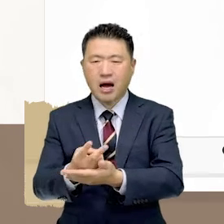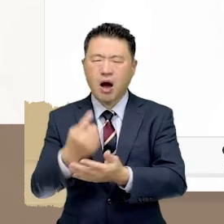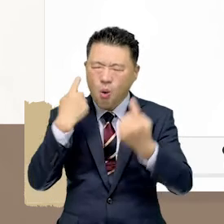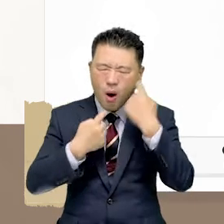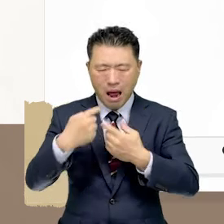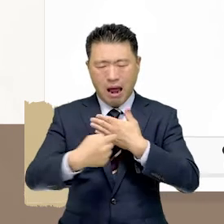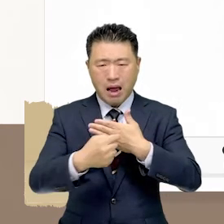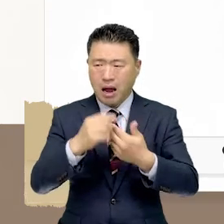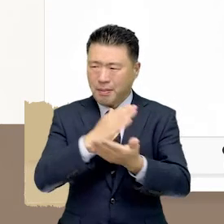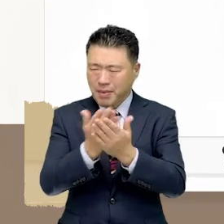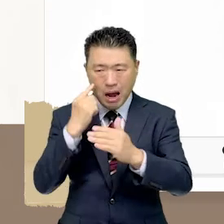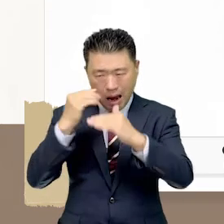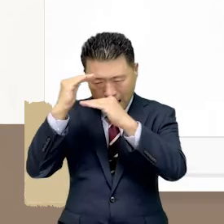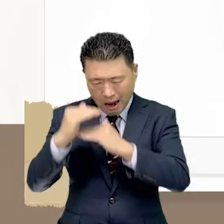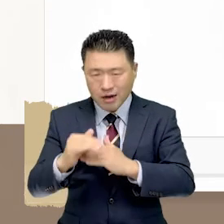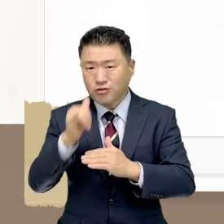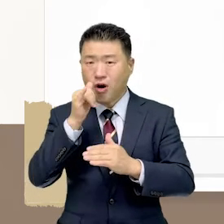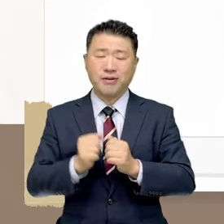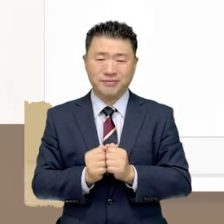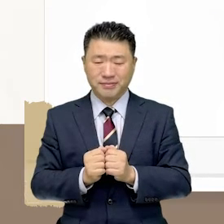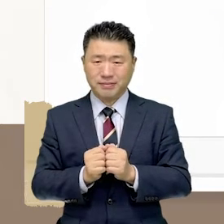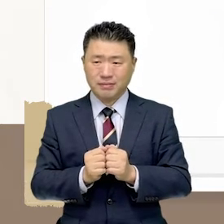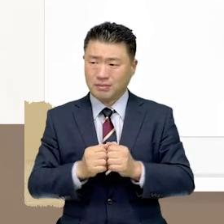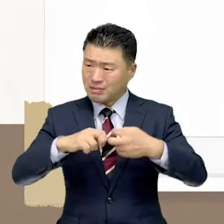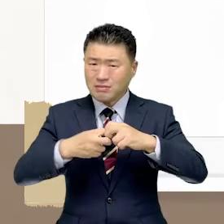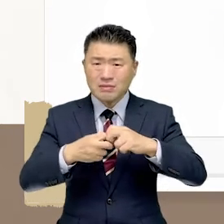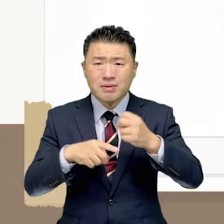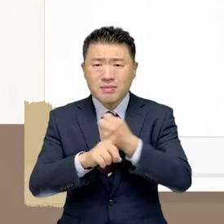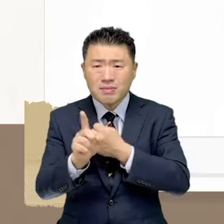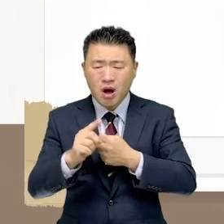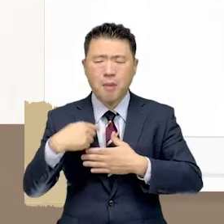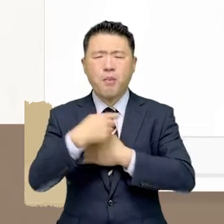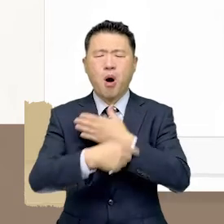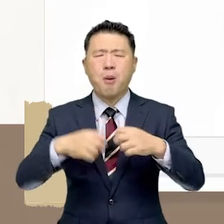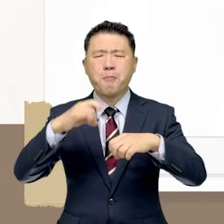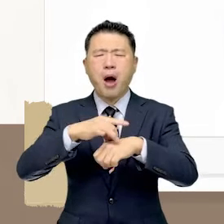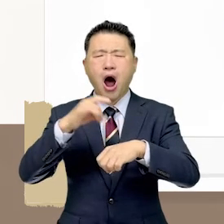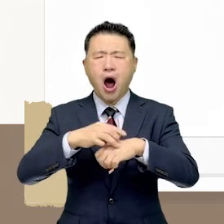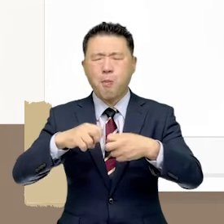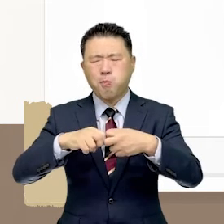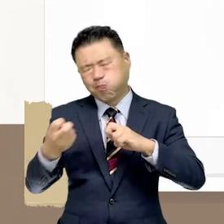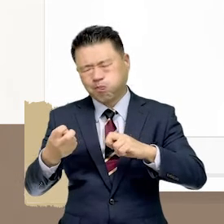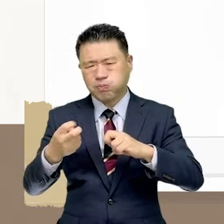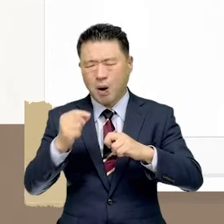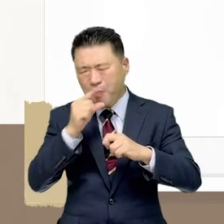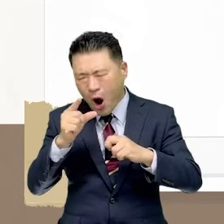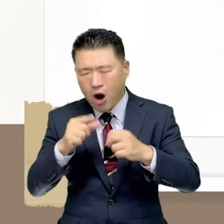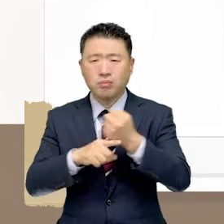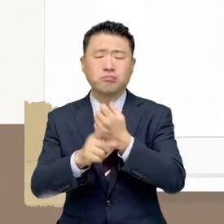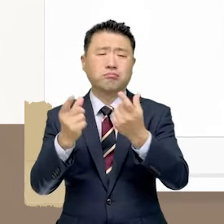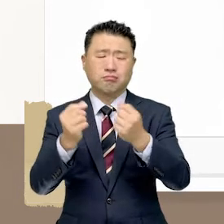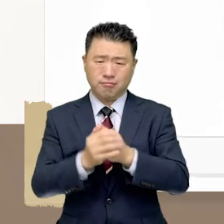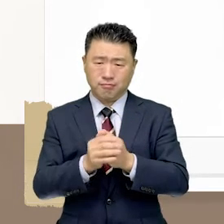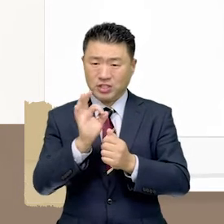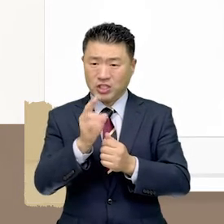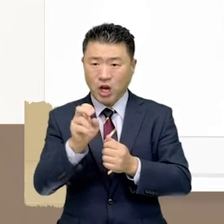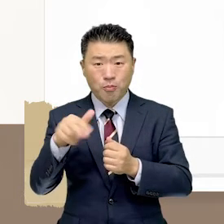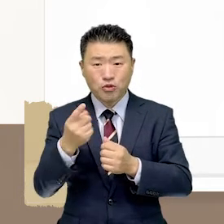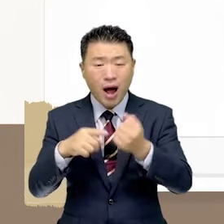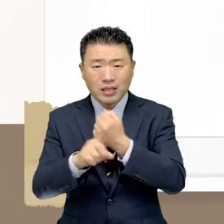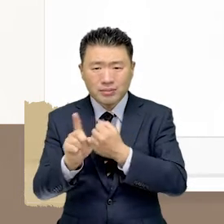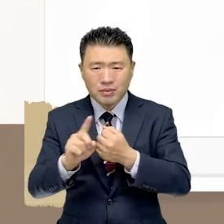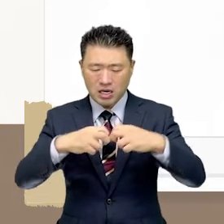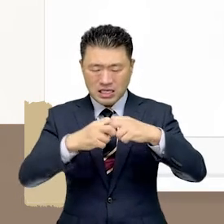순으로 재해 유형이 나타납니다. 골절은 사고로 인해 몸에 있는 뼈가 부러지거나 금이 간 것을 말하며 염좌는